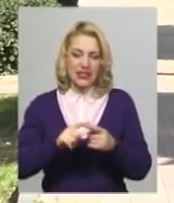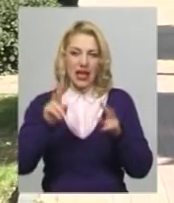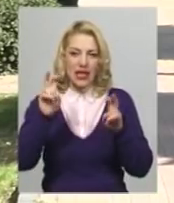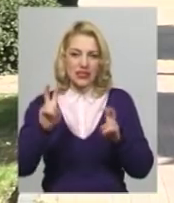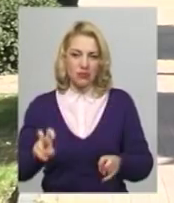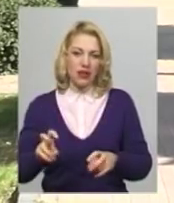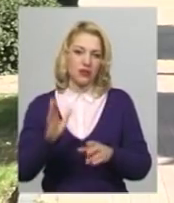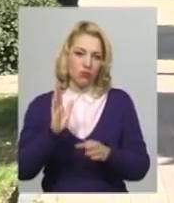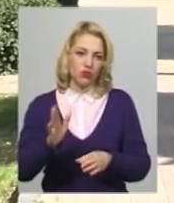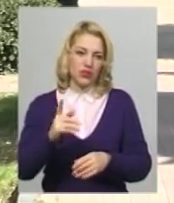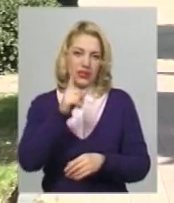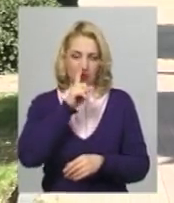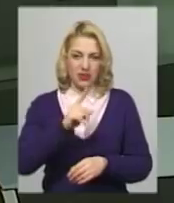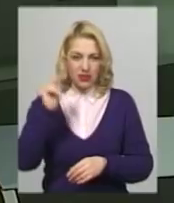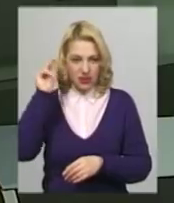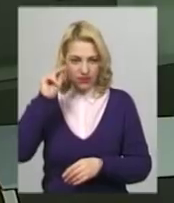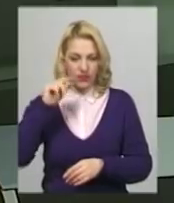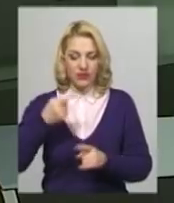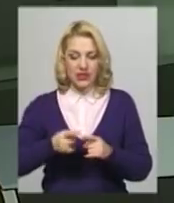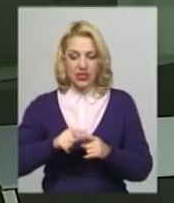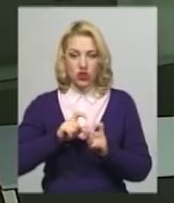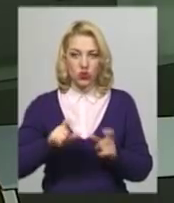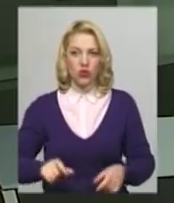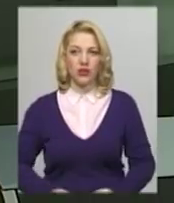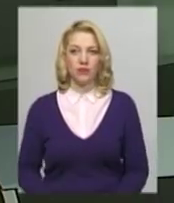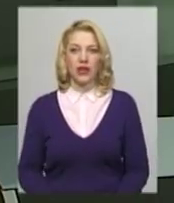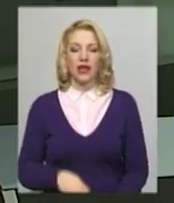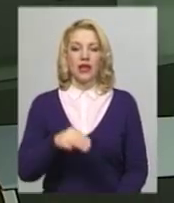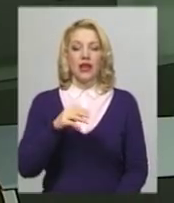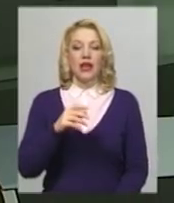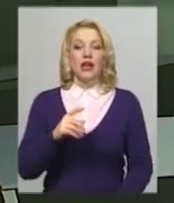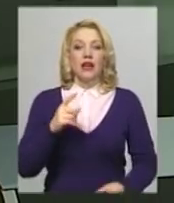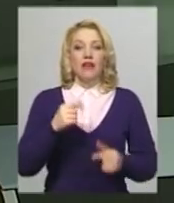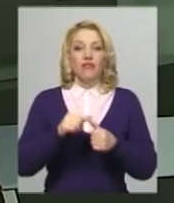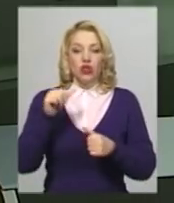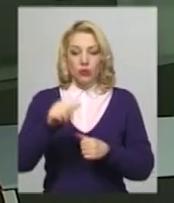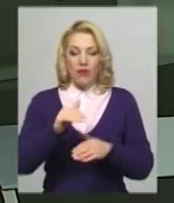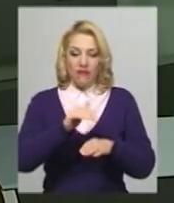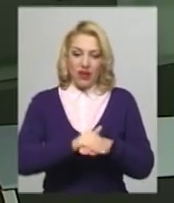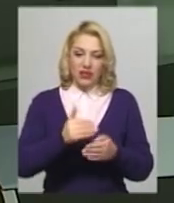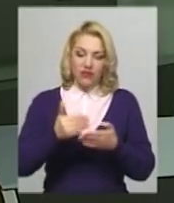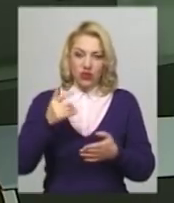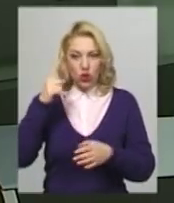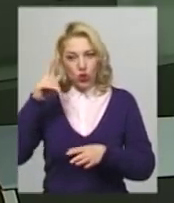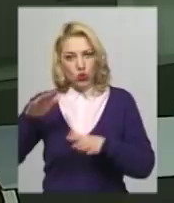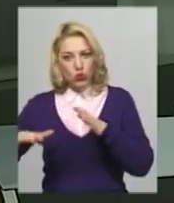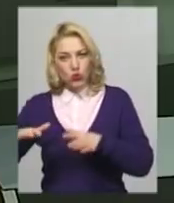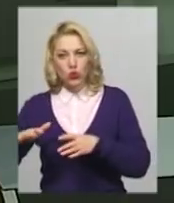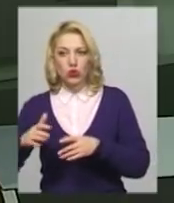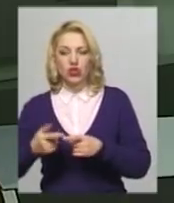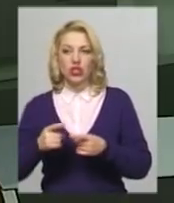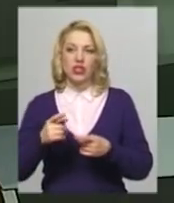місяць проходимо в цій школі. Тамара Козицька додає, відокремлювати факт відсуджень, розуміти, що таке